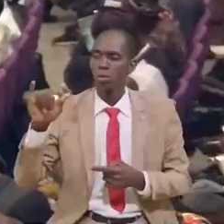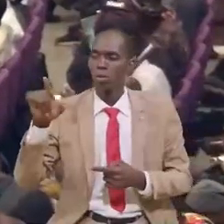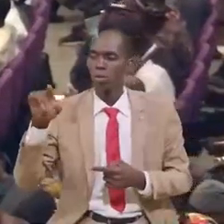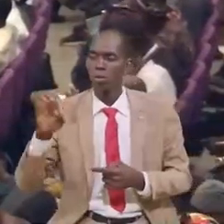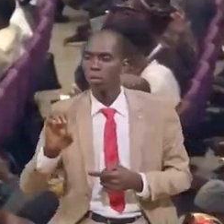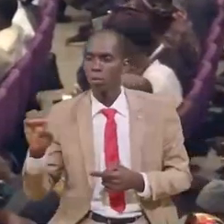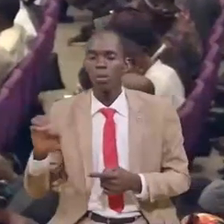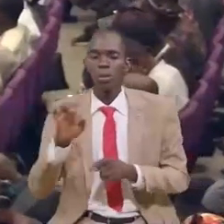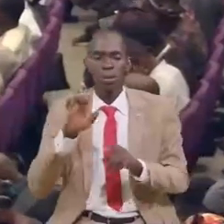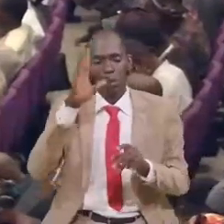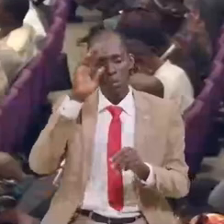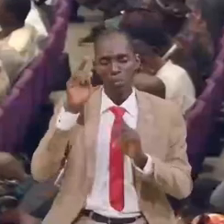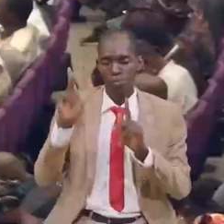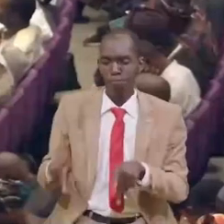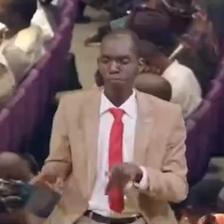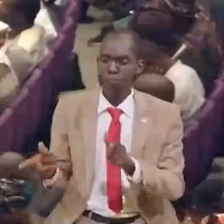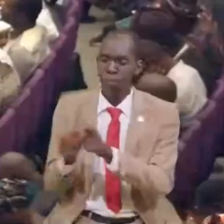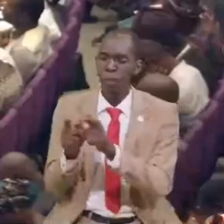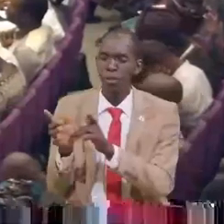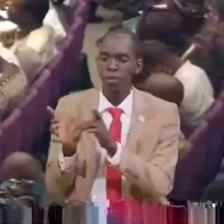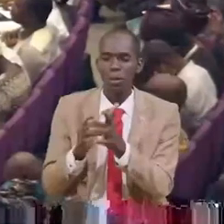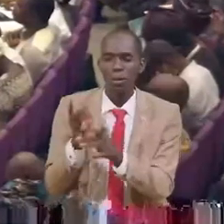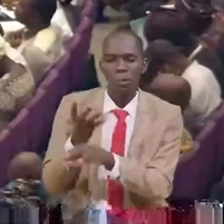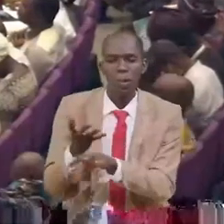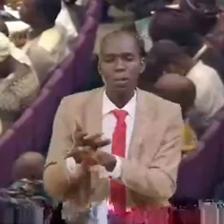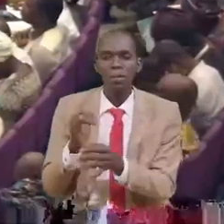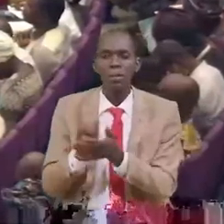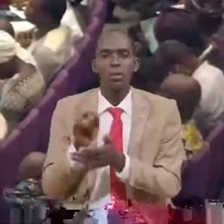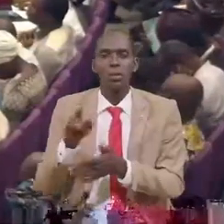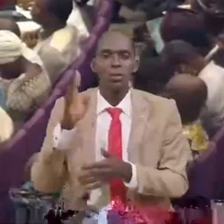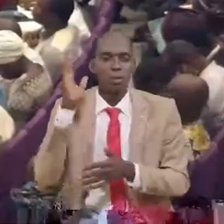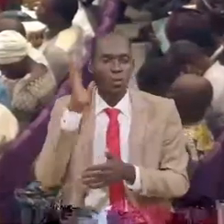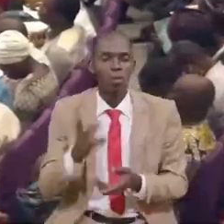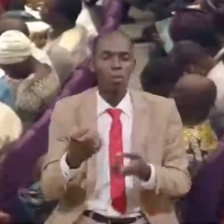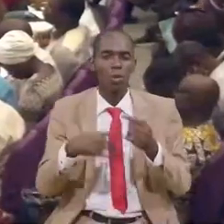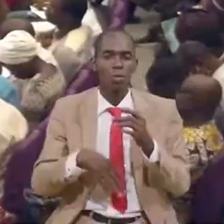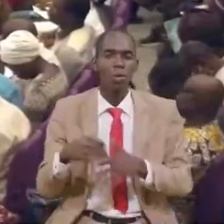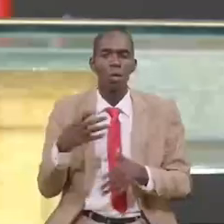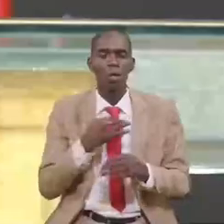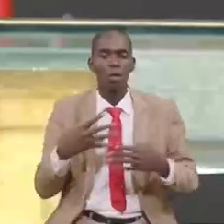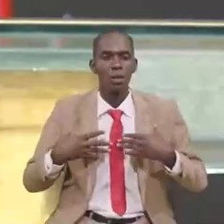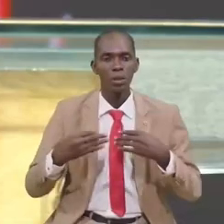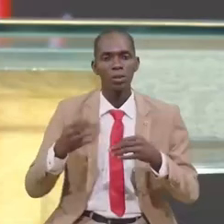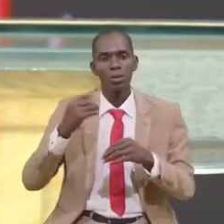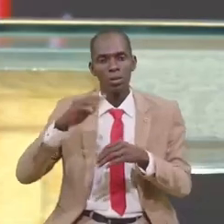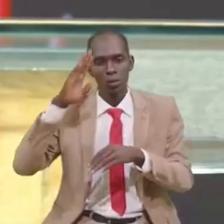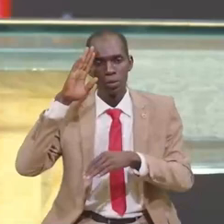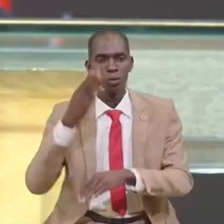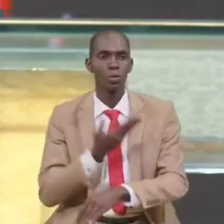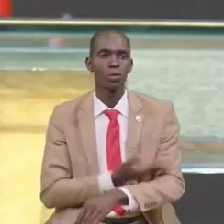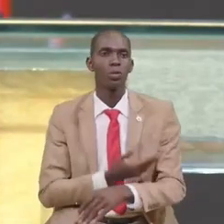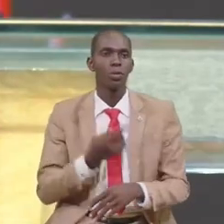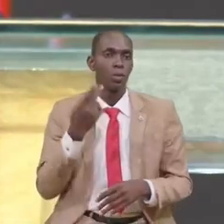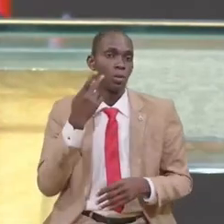pria de descendre et de guérir son fils. Ouais, le père